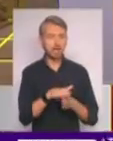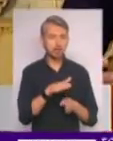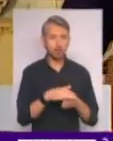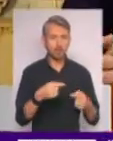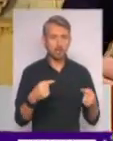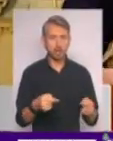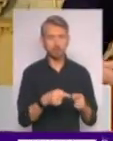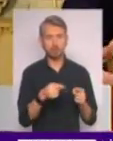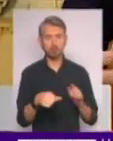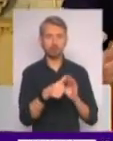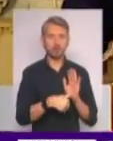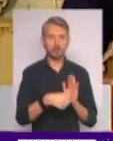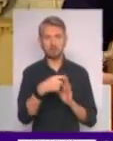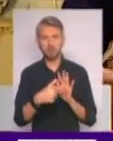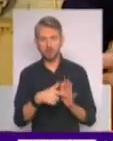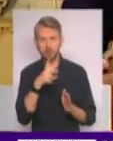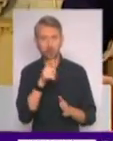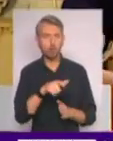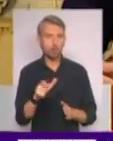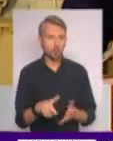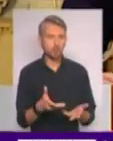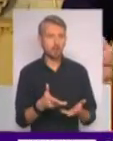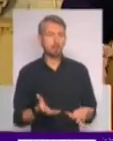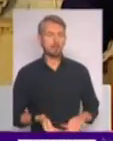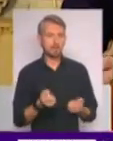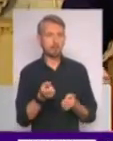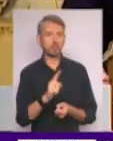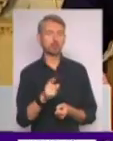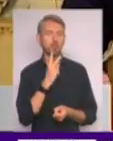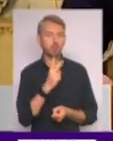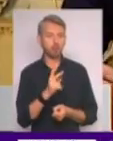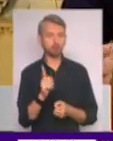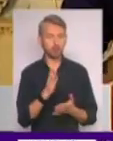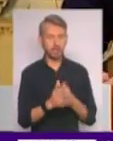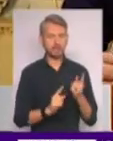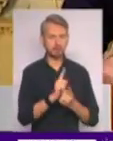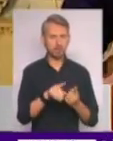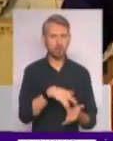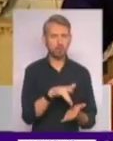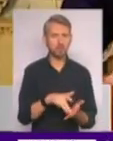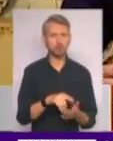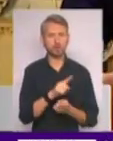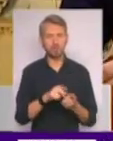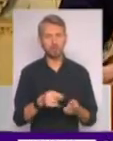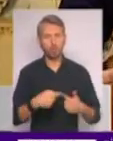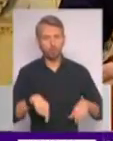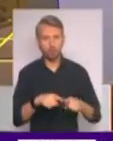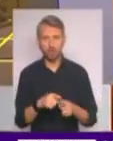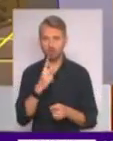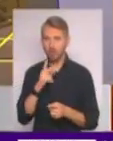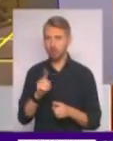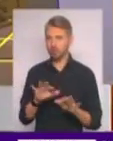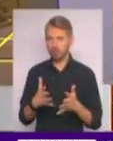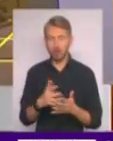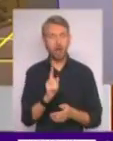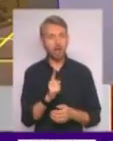періоді 16-17 року. Люди схильні до того, вони підтримують те, що вони бачать, що йдуть зміни по місту, зміни по округу. Побачили, що щось сталося, так?